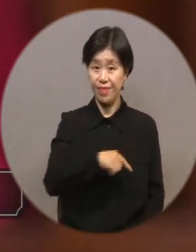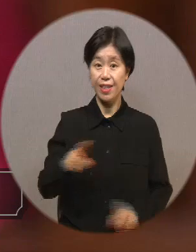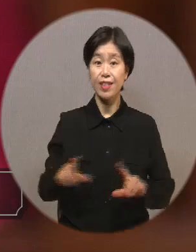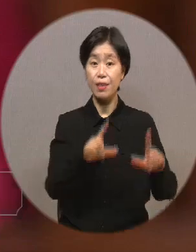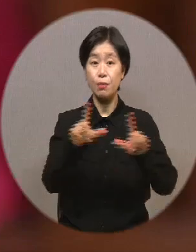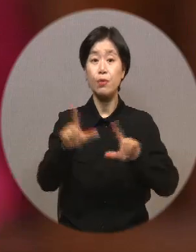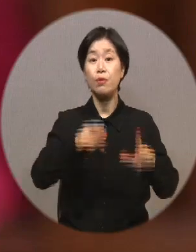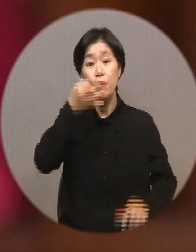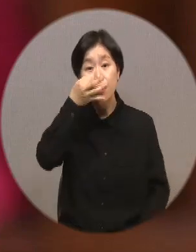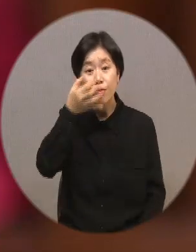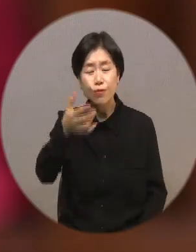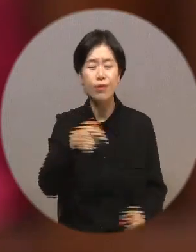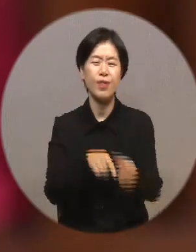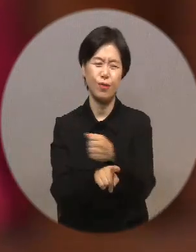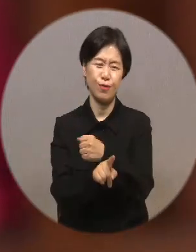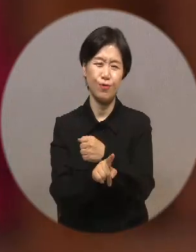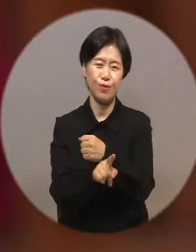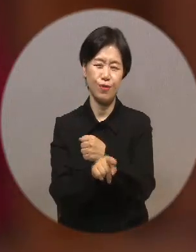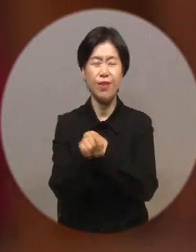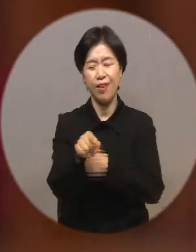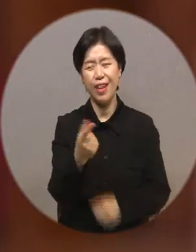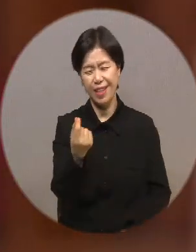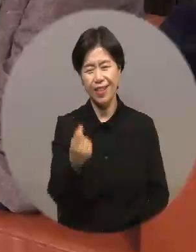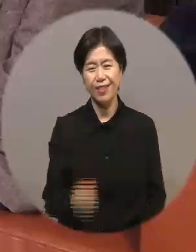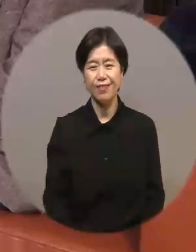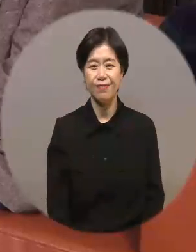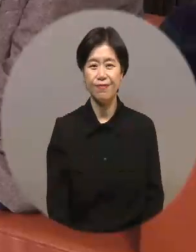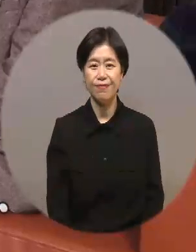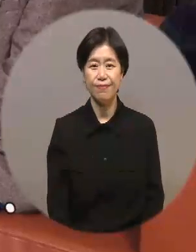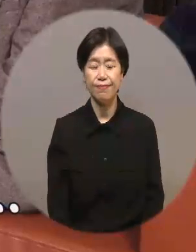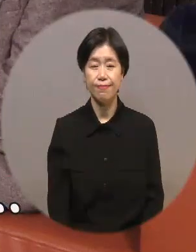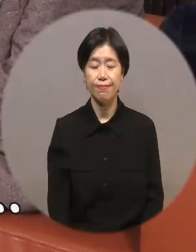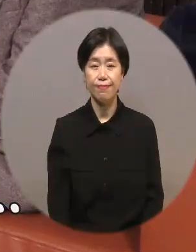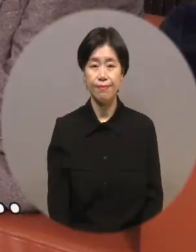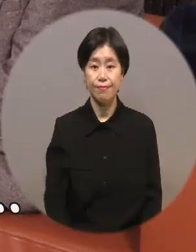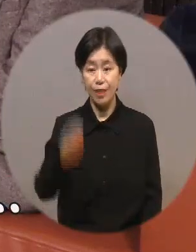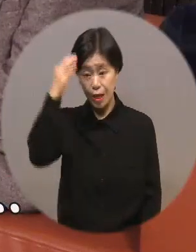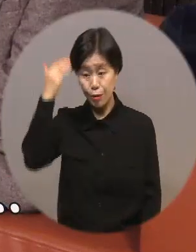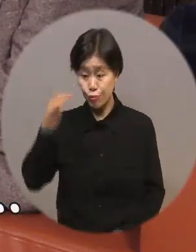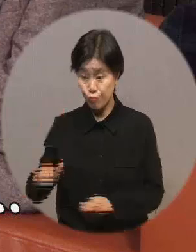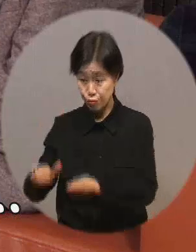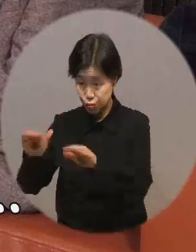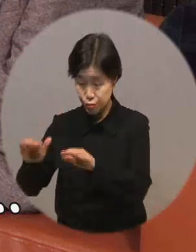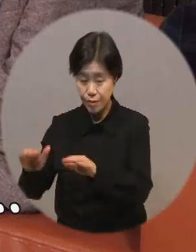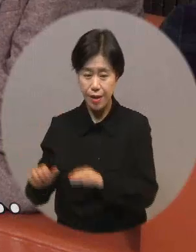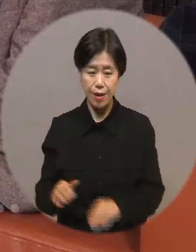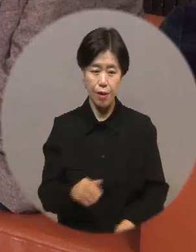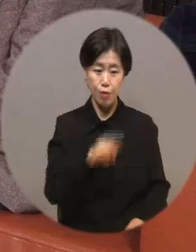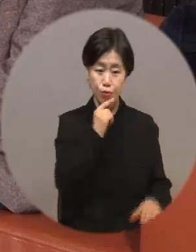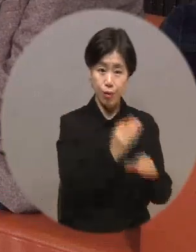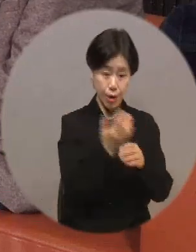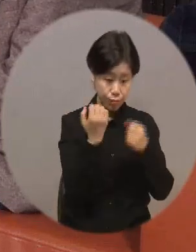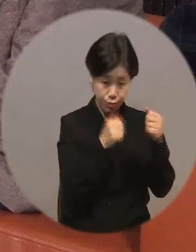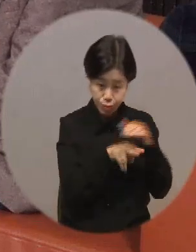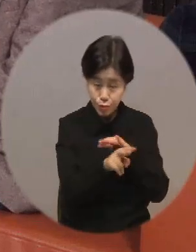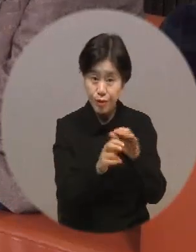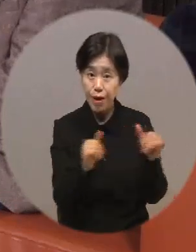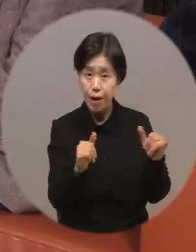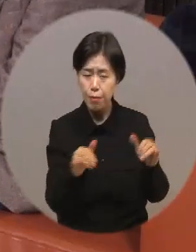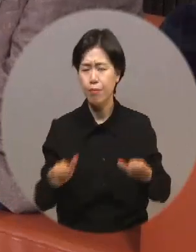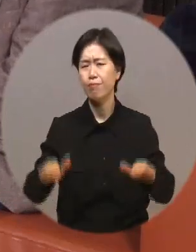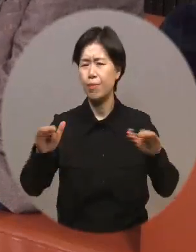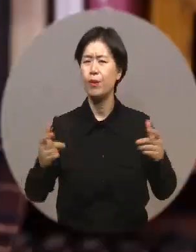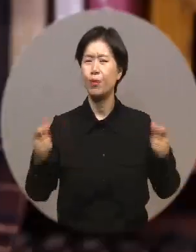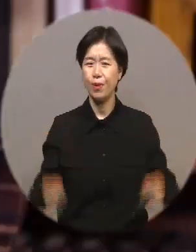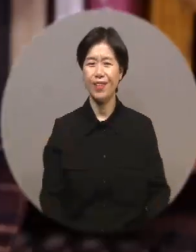겁니다. 그래서 제가 바라는 거는 바로 이겁니다. 그냥 다르지 않게끔 봐주시는 거. 예. 역시 학부모 회장님 경력이